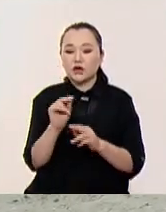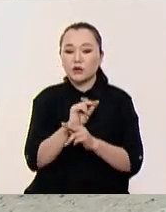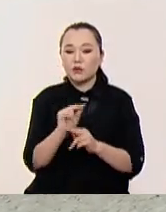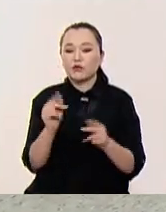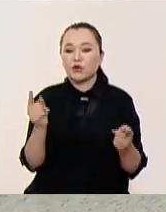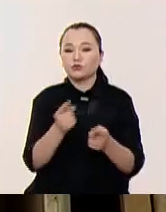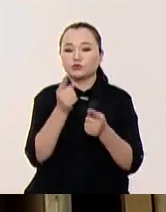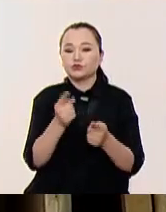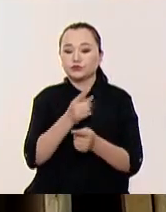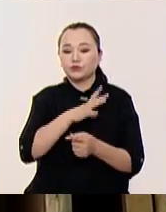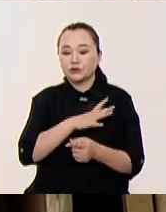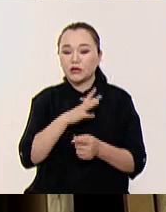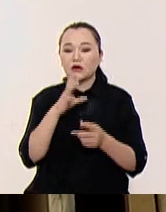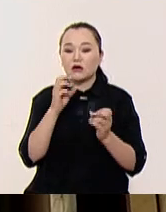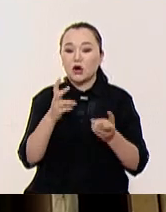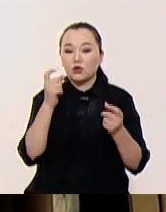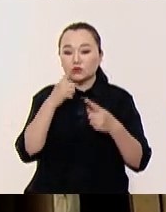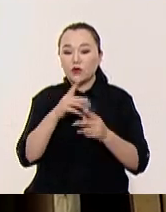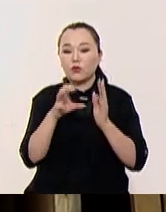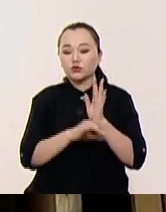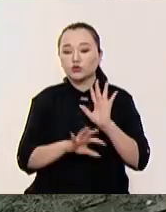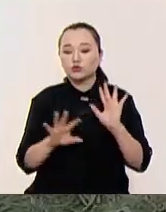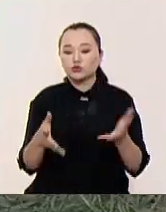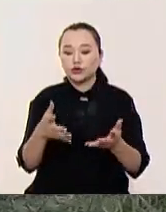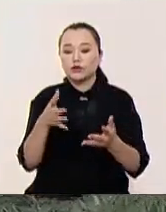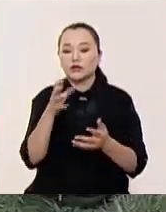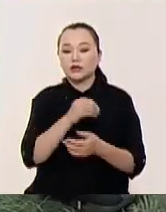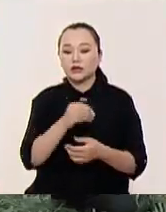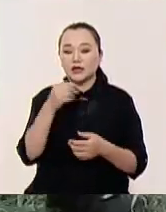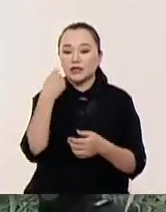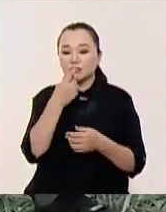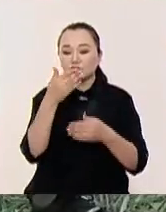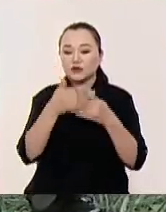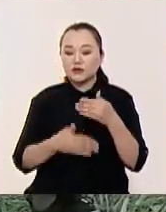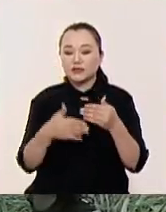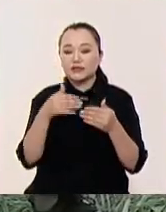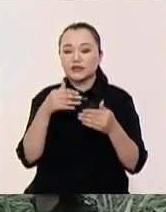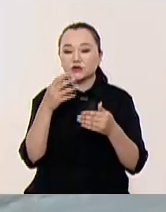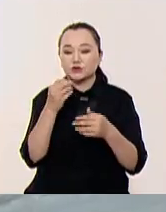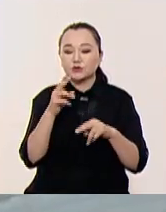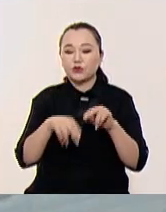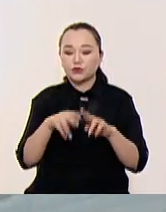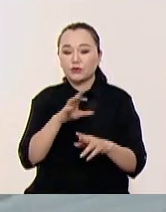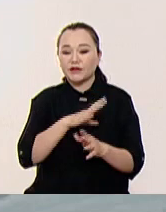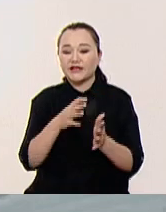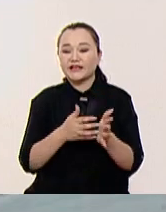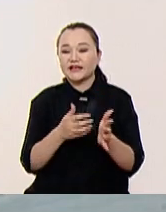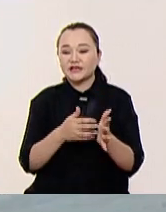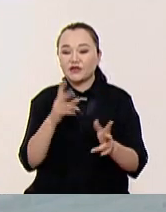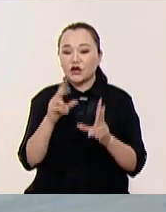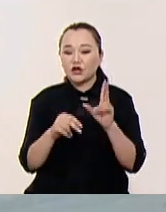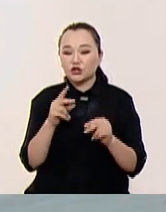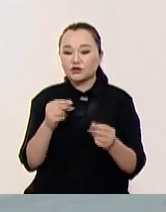косметическому ремонту. К тому же, как выяснилось после происшествия, что облицовочная стена еще при строительстве была недостаточно